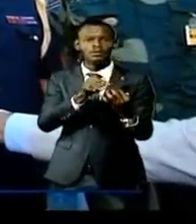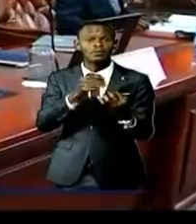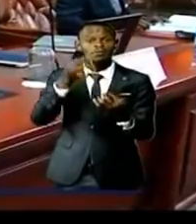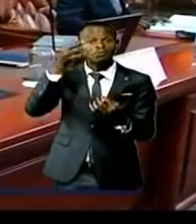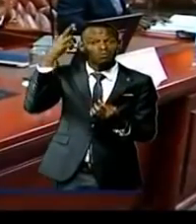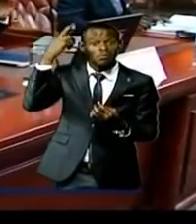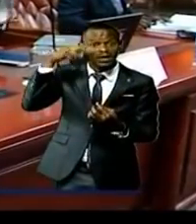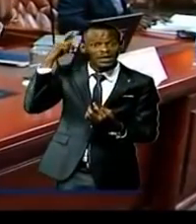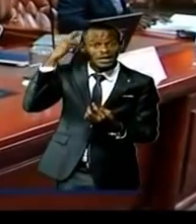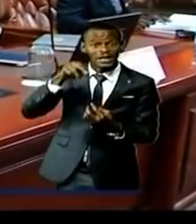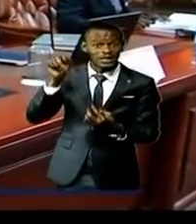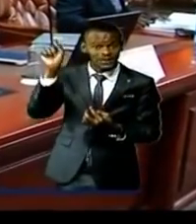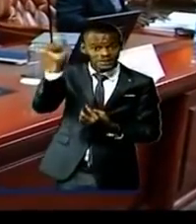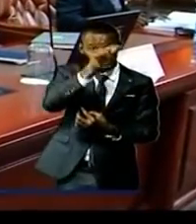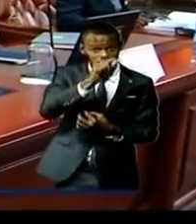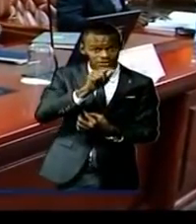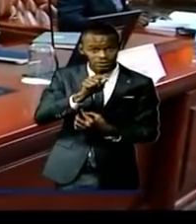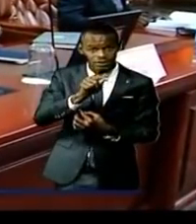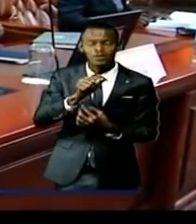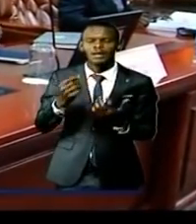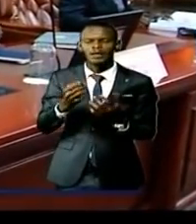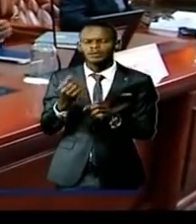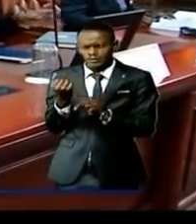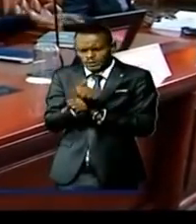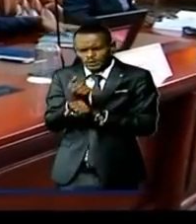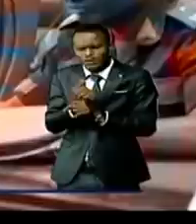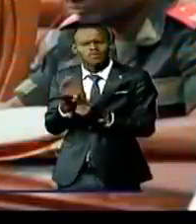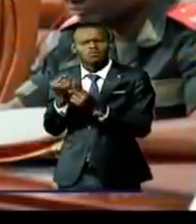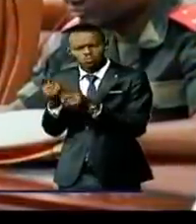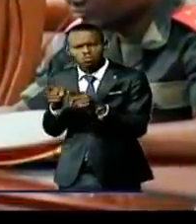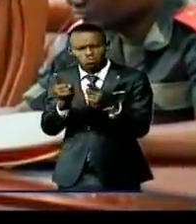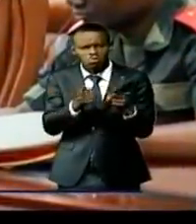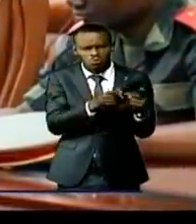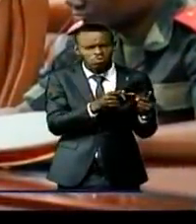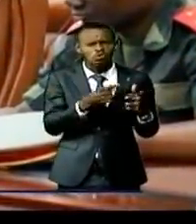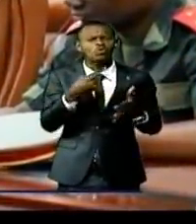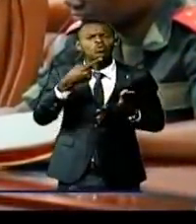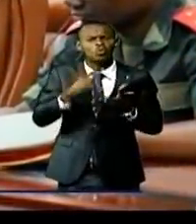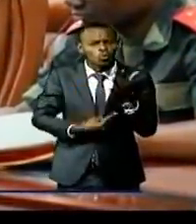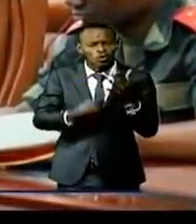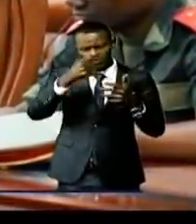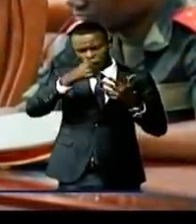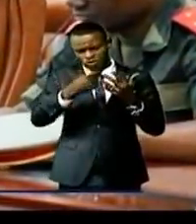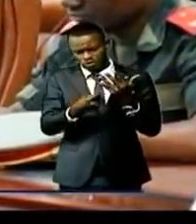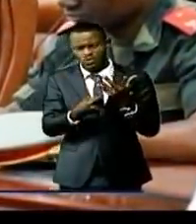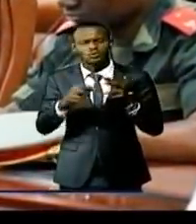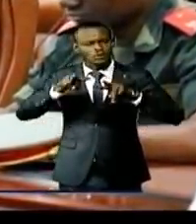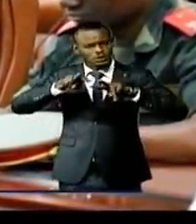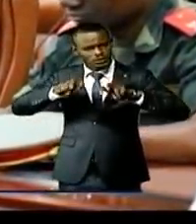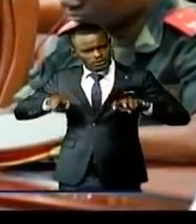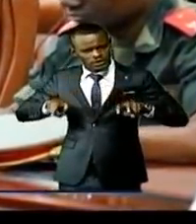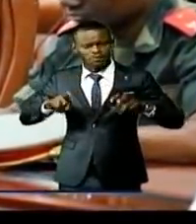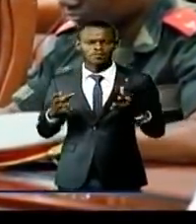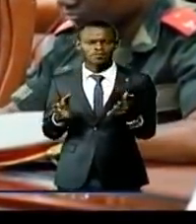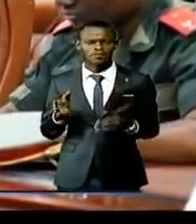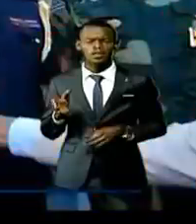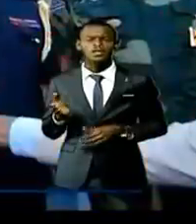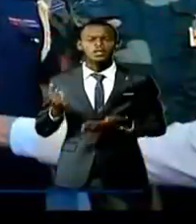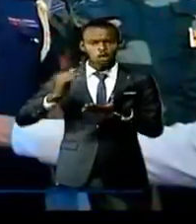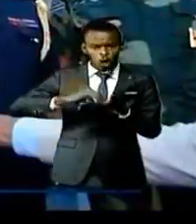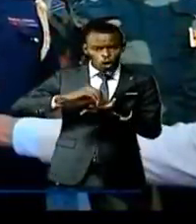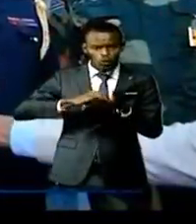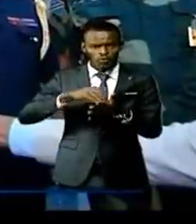et des opérations FARDC tout court, de la situation sécuritaire